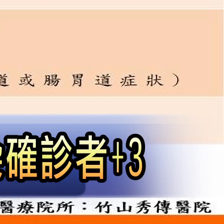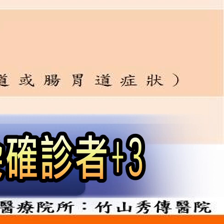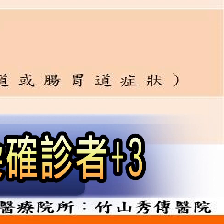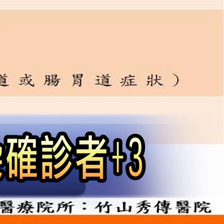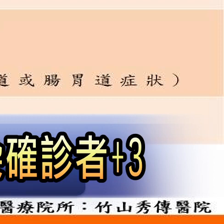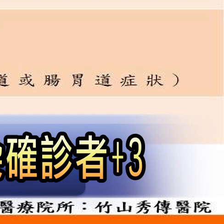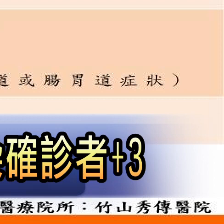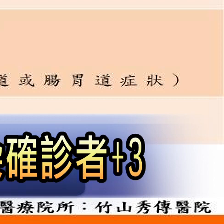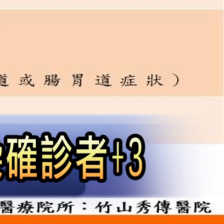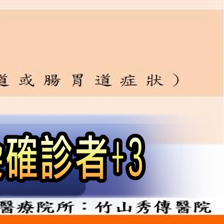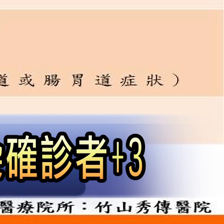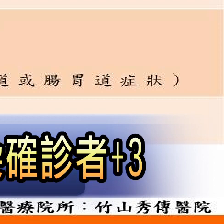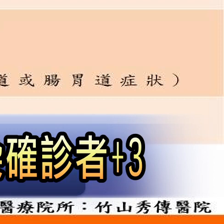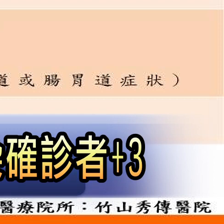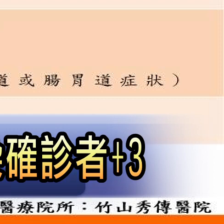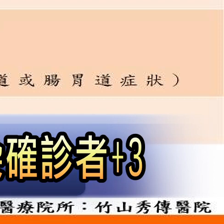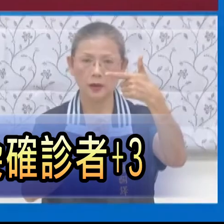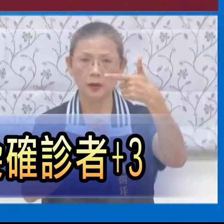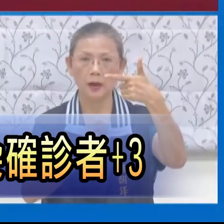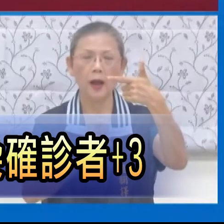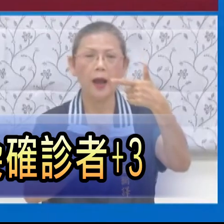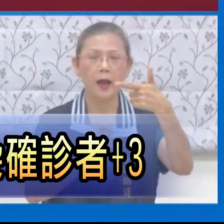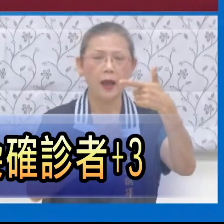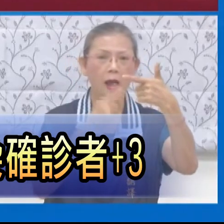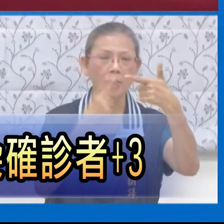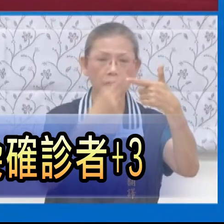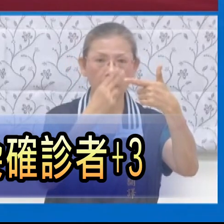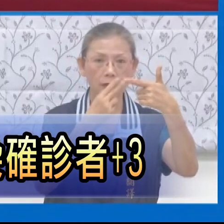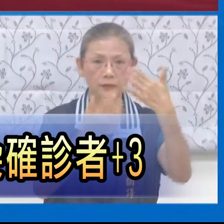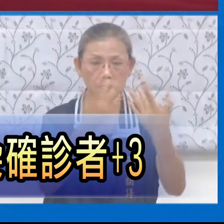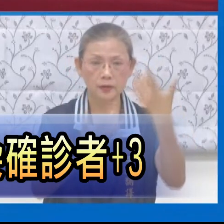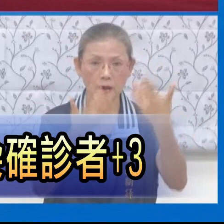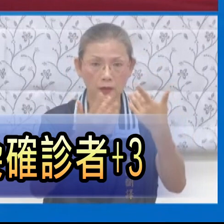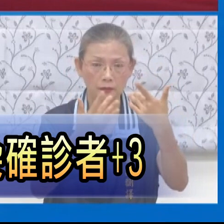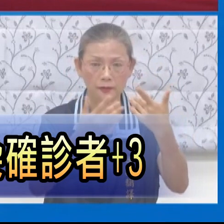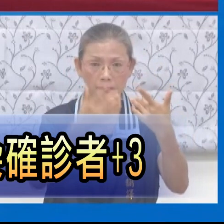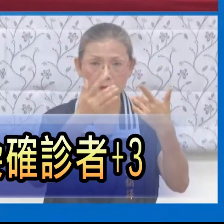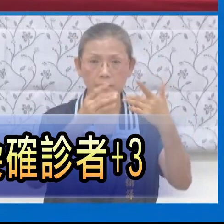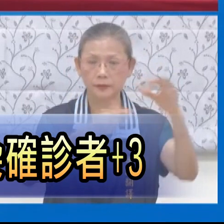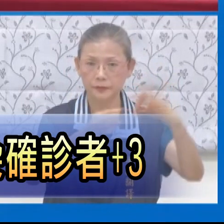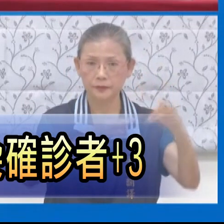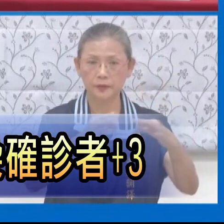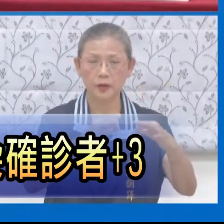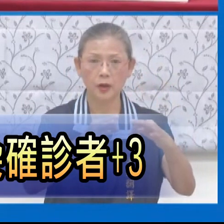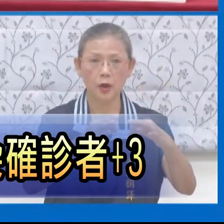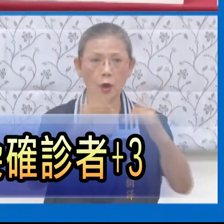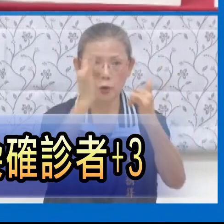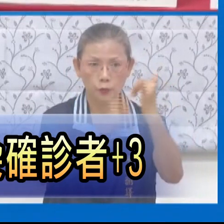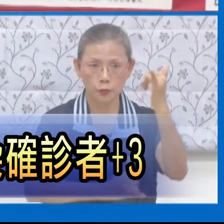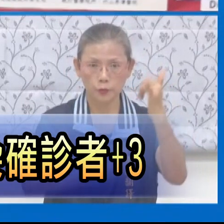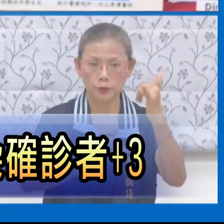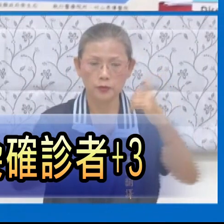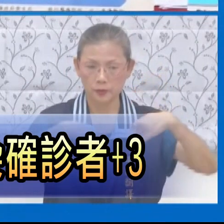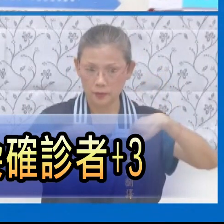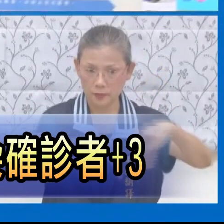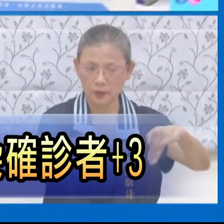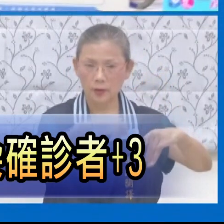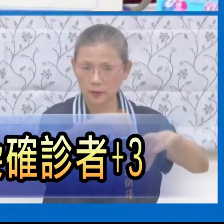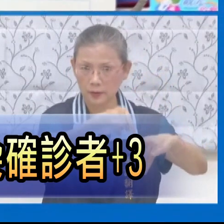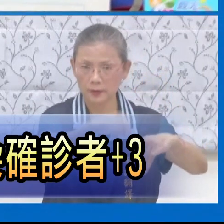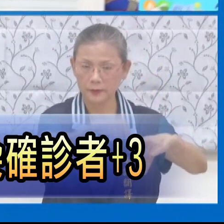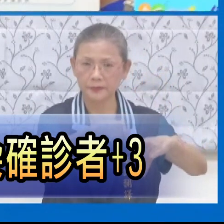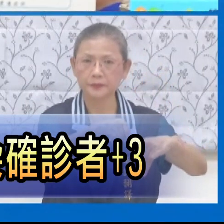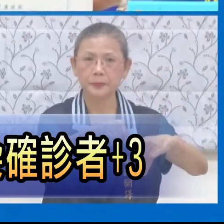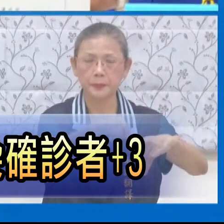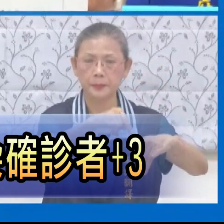开一场的一个设计的一个筛检在竹山的部分，我们也曾经有一位个案的一个发生所以我们在竹